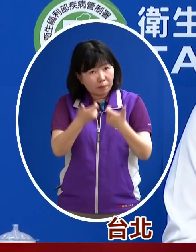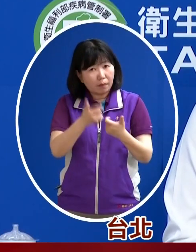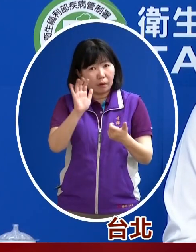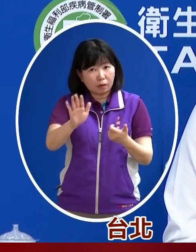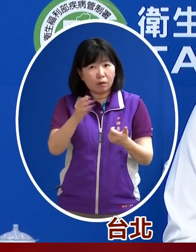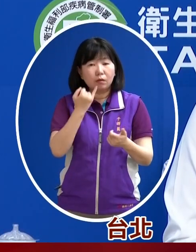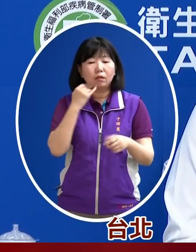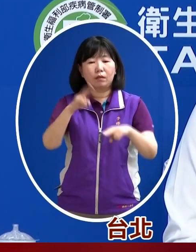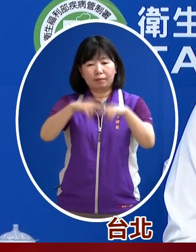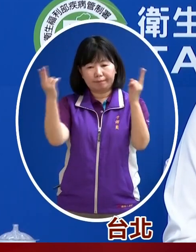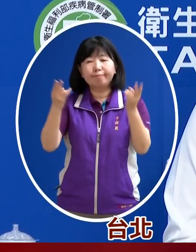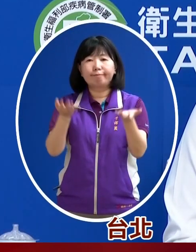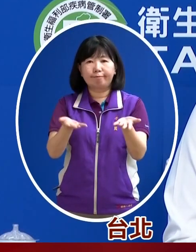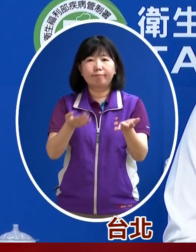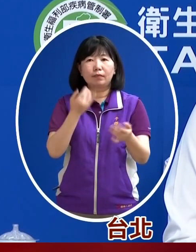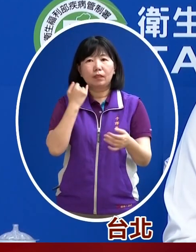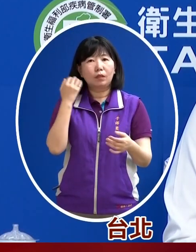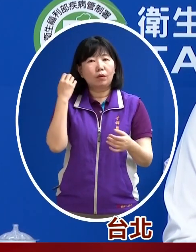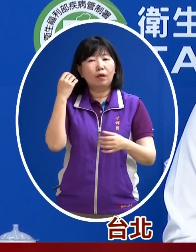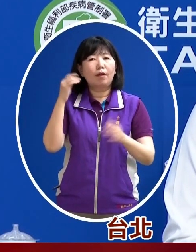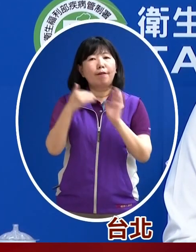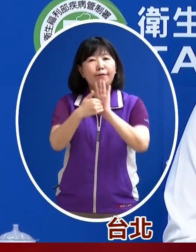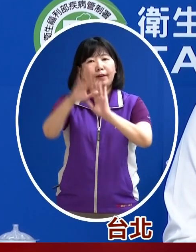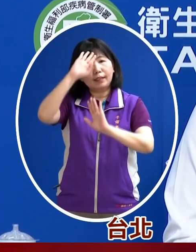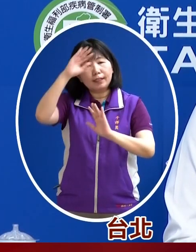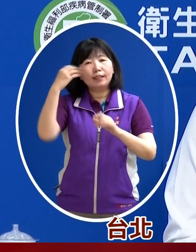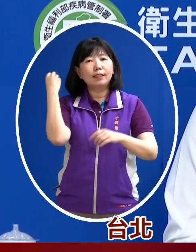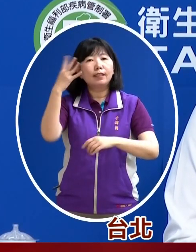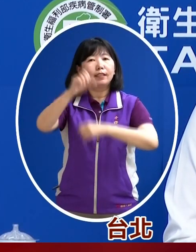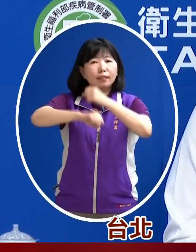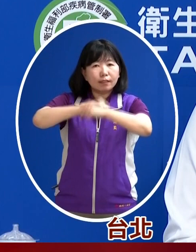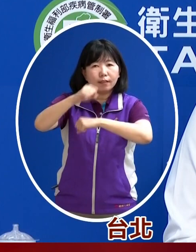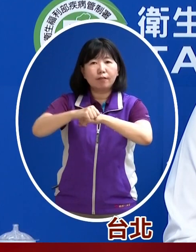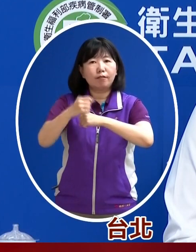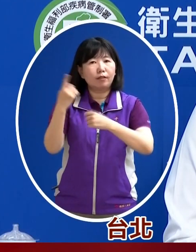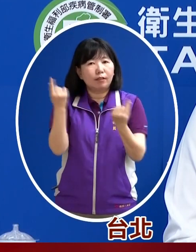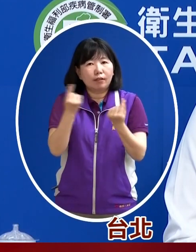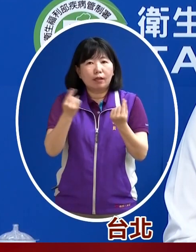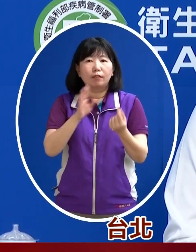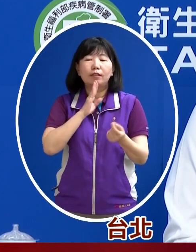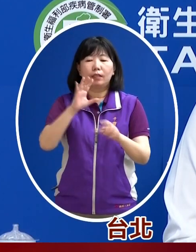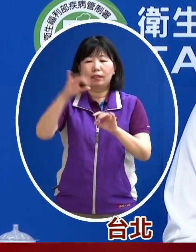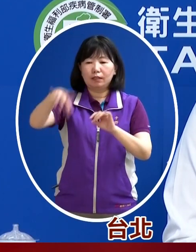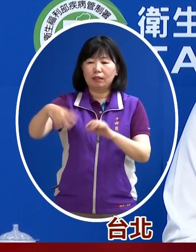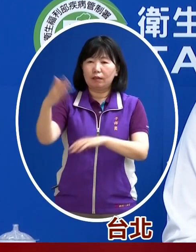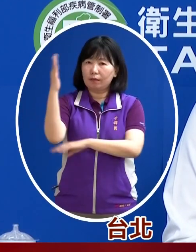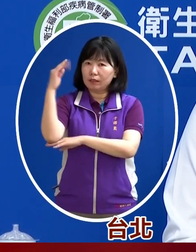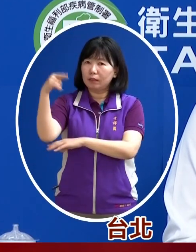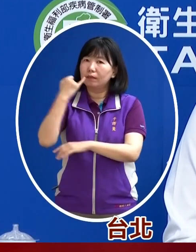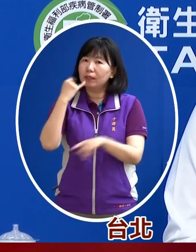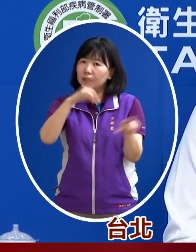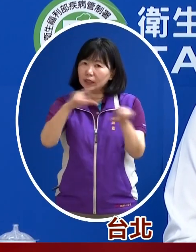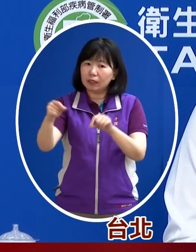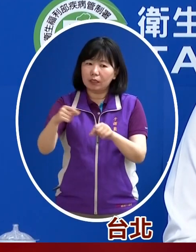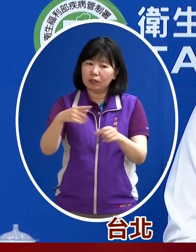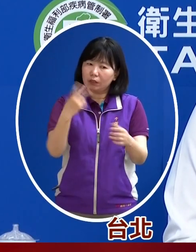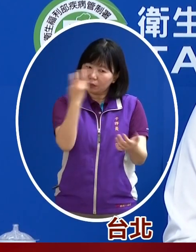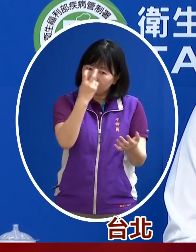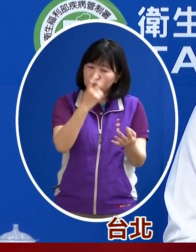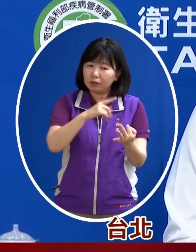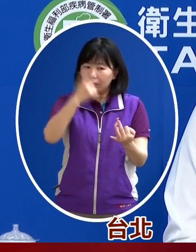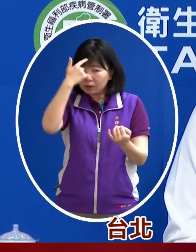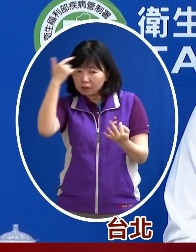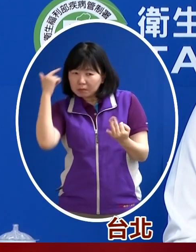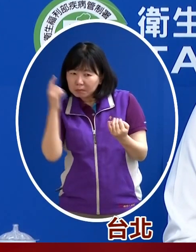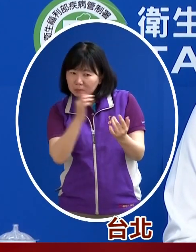好，我们这种等于是防疫新生活。好，那这样的一个情况，那地方政府可以根据我们业者的管理能